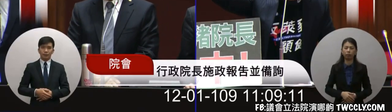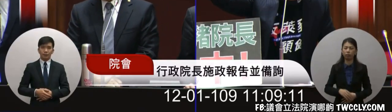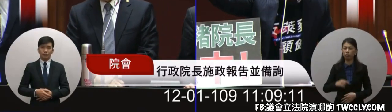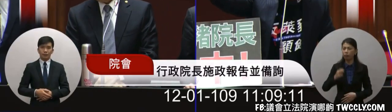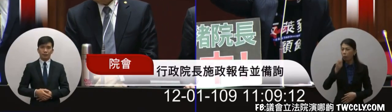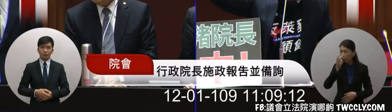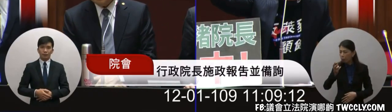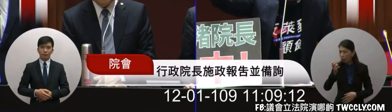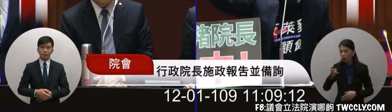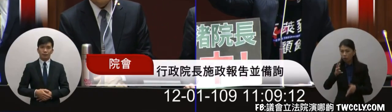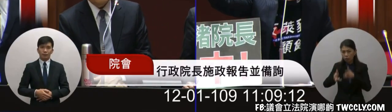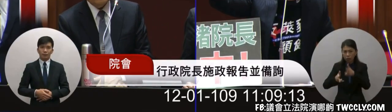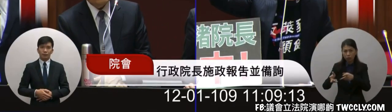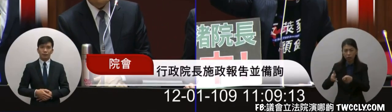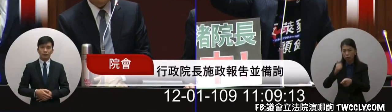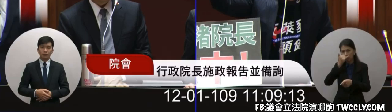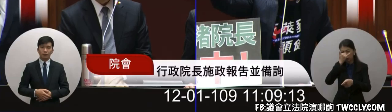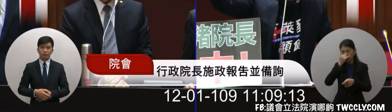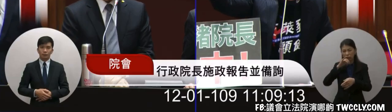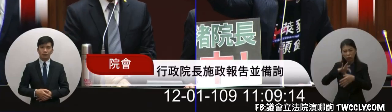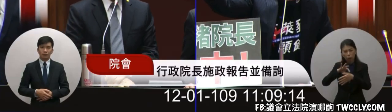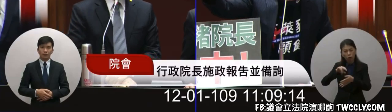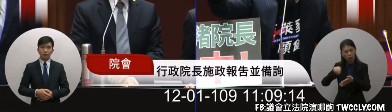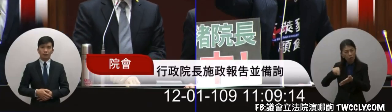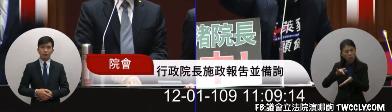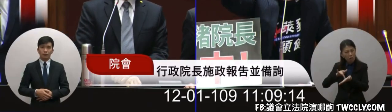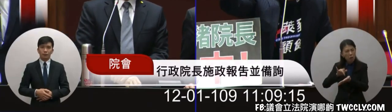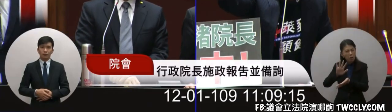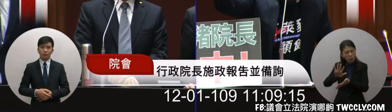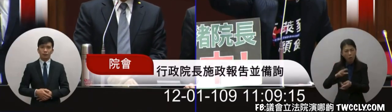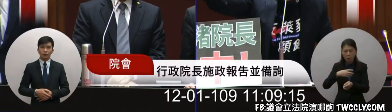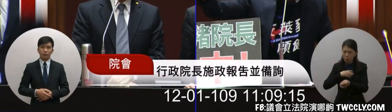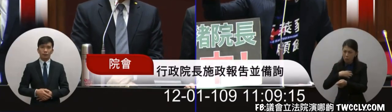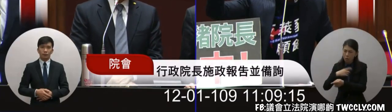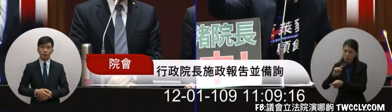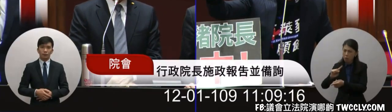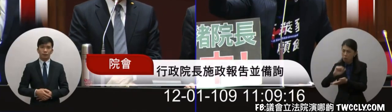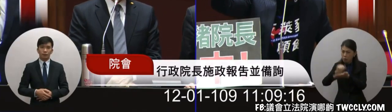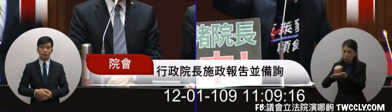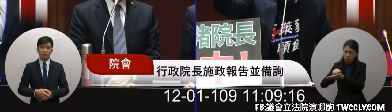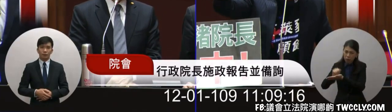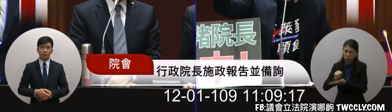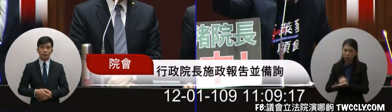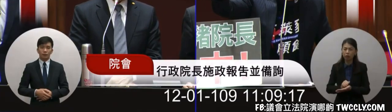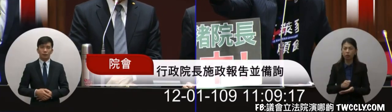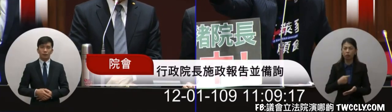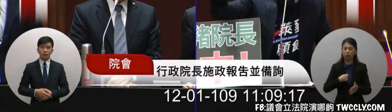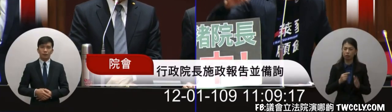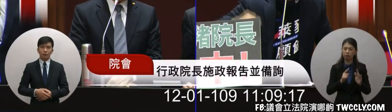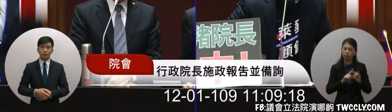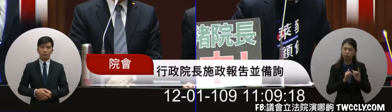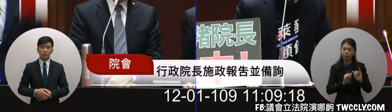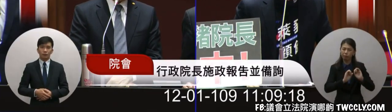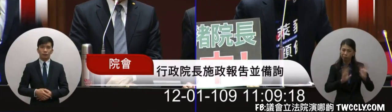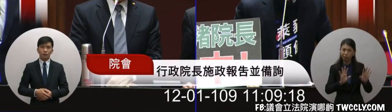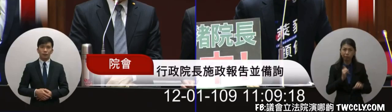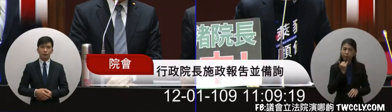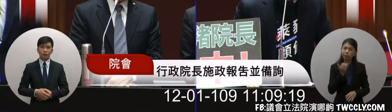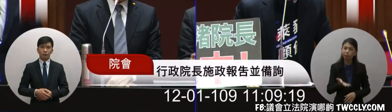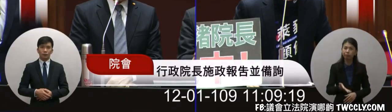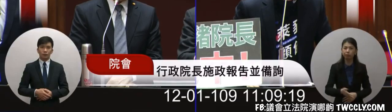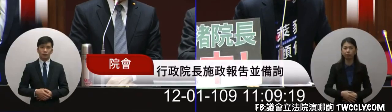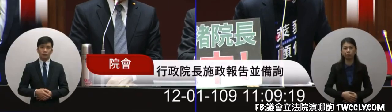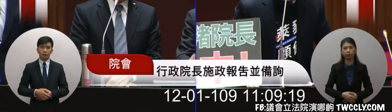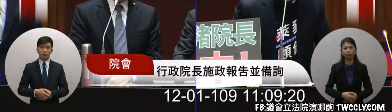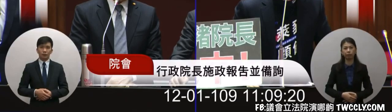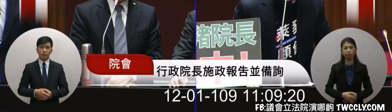看哪一些厂商有莱克多巴胺，我们告诉国人哪一些品牌的肉是有含莱克多巴胺的，能不能